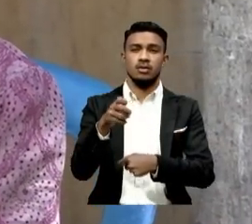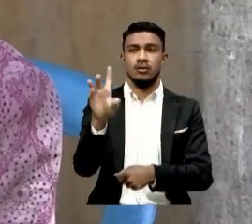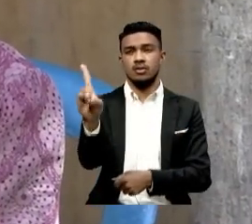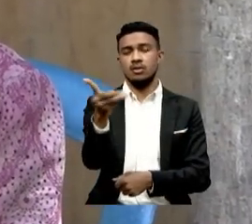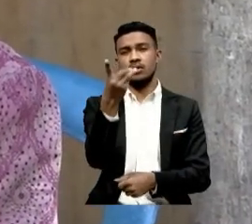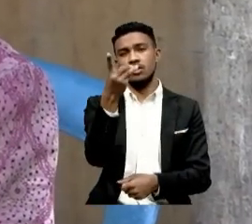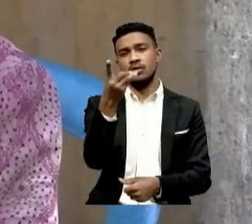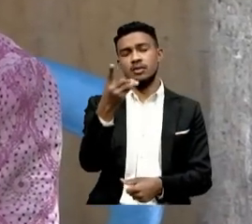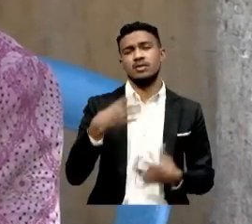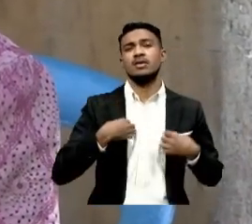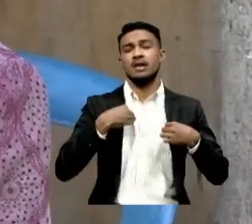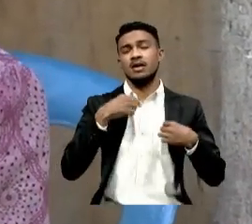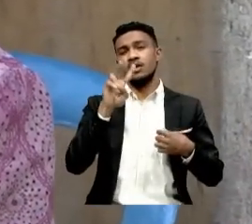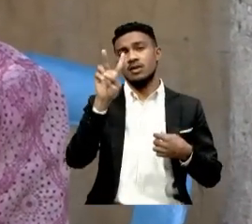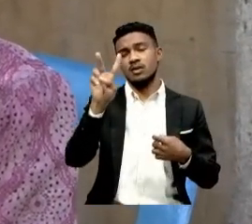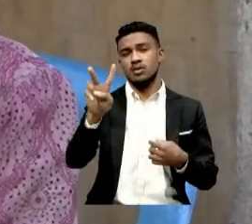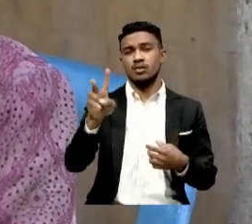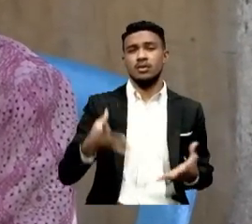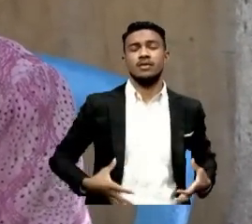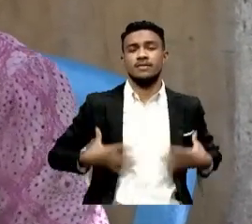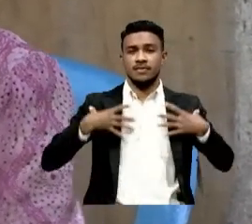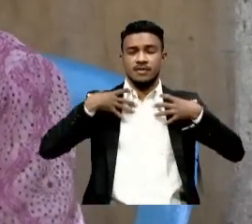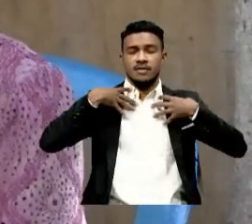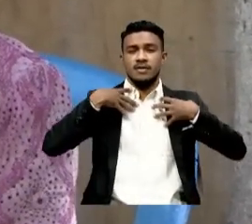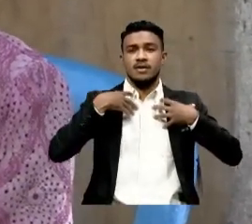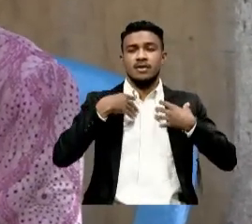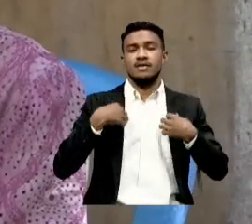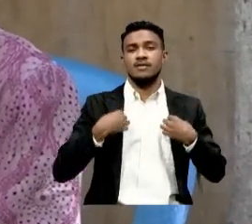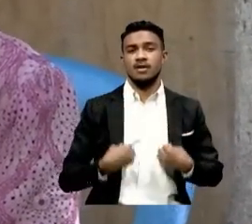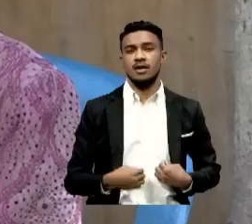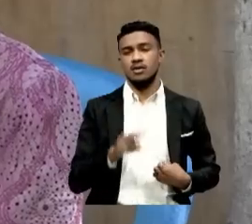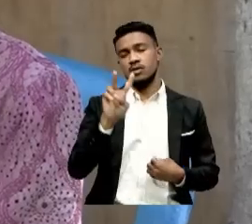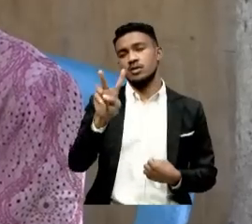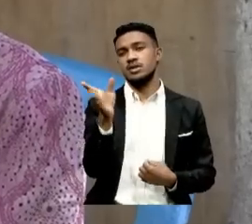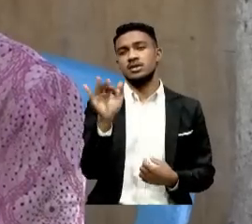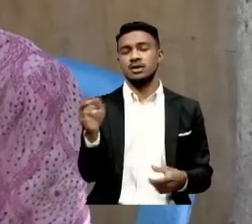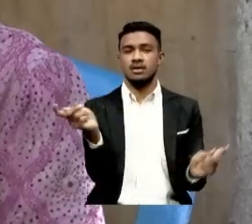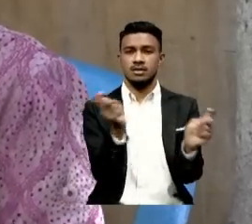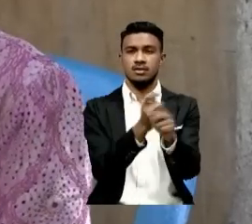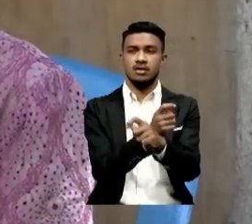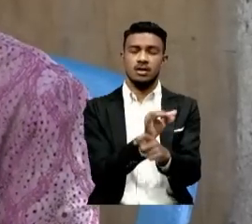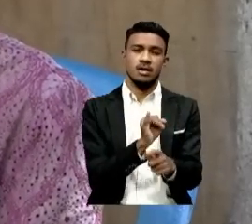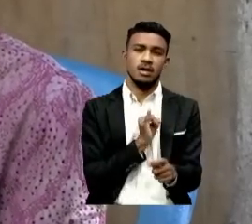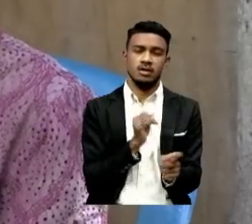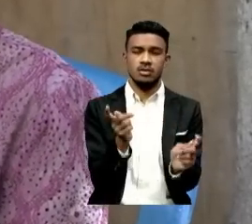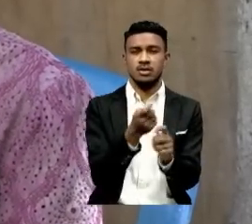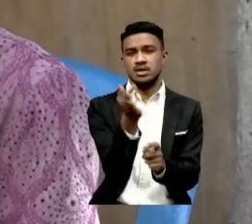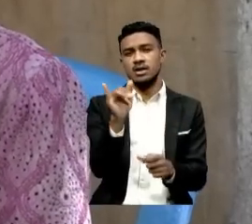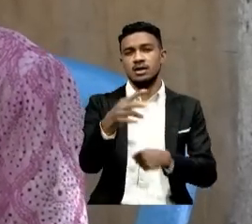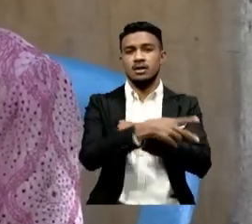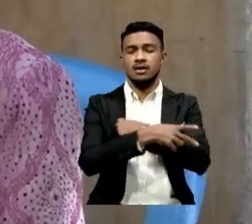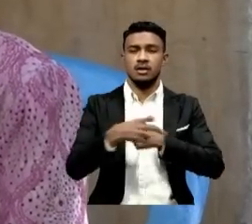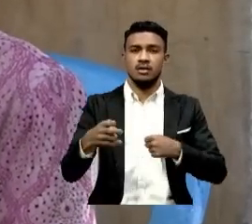ka kambati rua paru rua sira utro ka sira putina ok